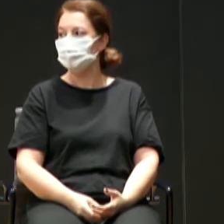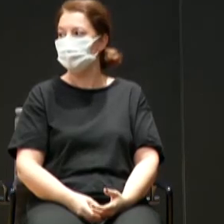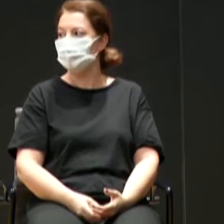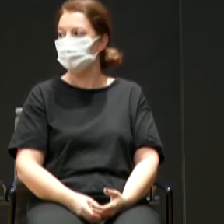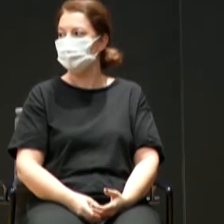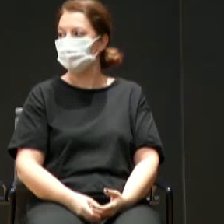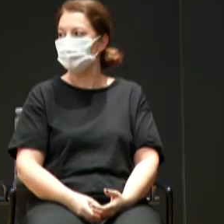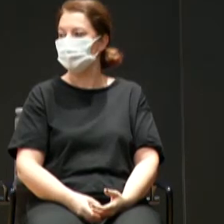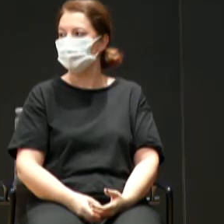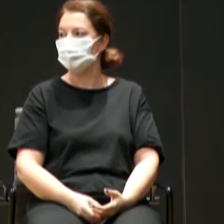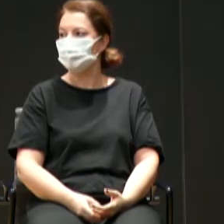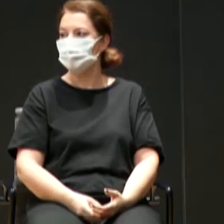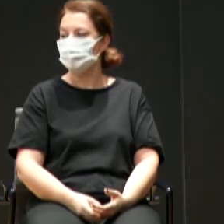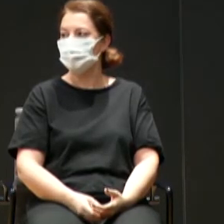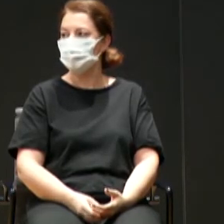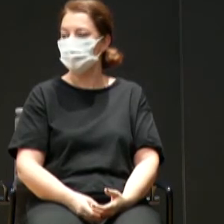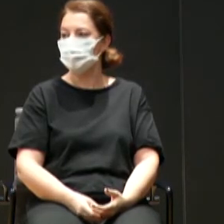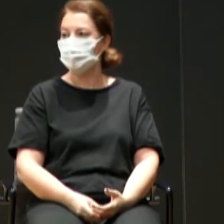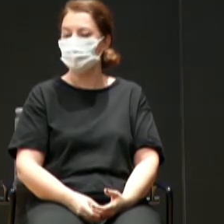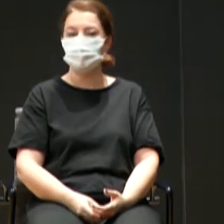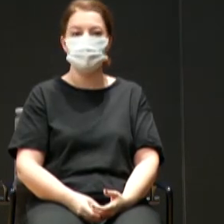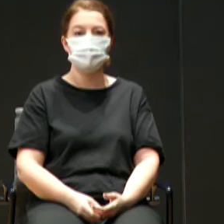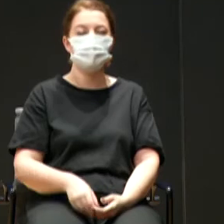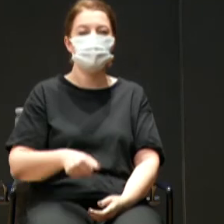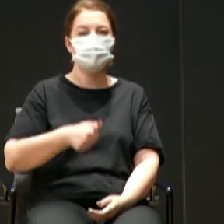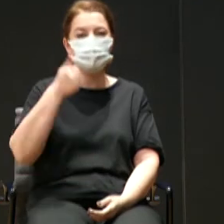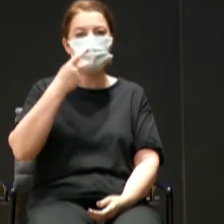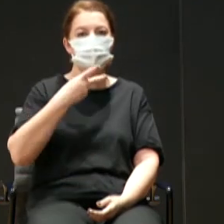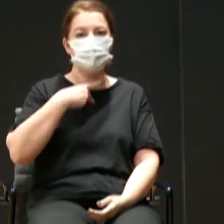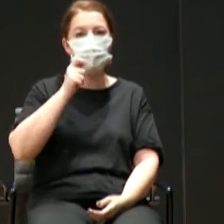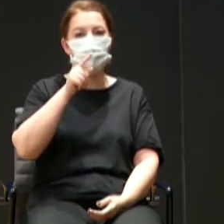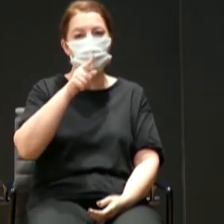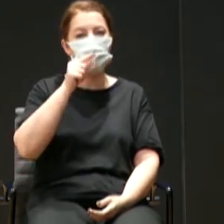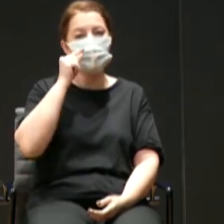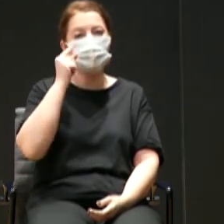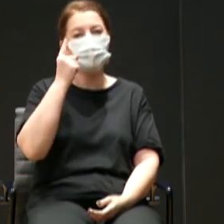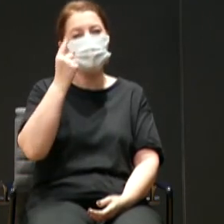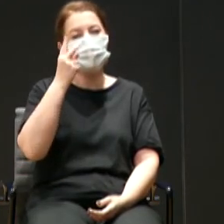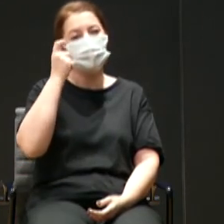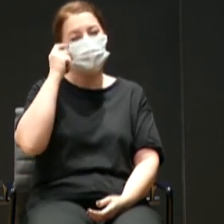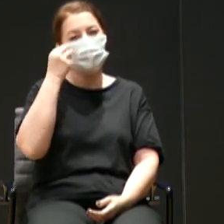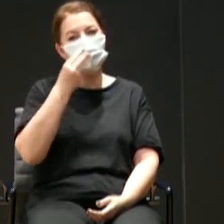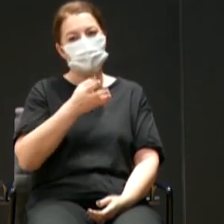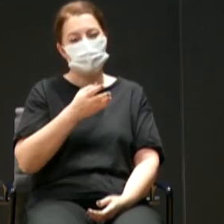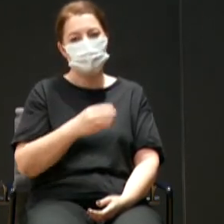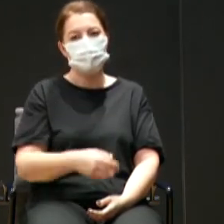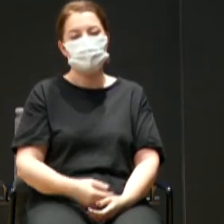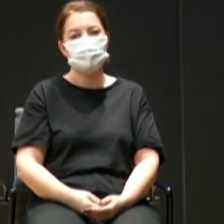buyurun Durmuş Bey. Durmuş Bey daha önce söz istedi çünkü. Başkanım, ben Tahir Bey'e bir iki bilgilendirme yapacağım. Tahir